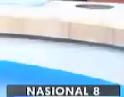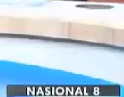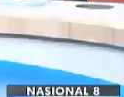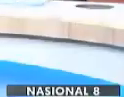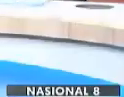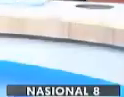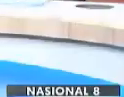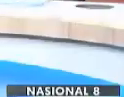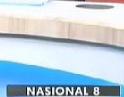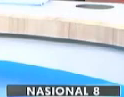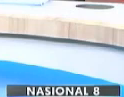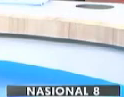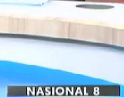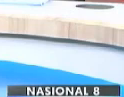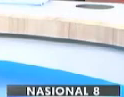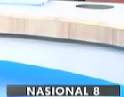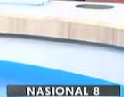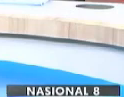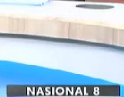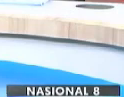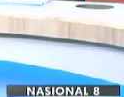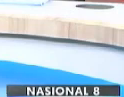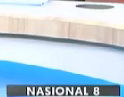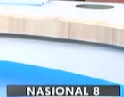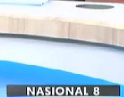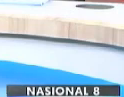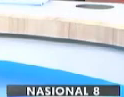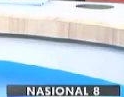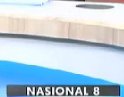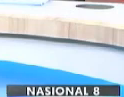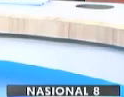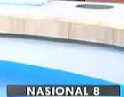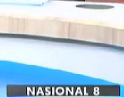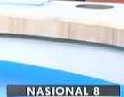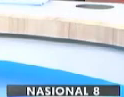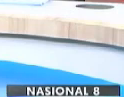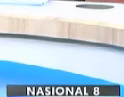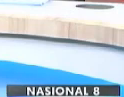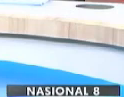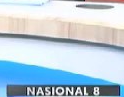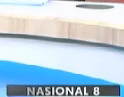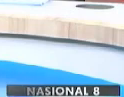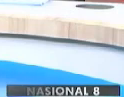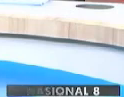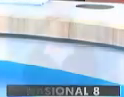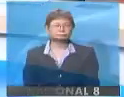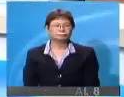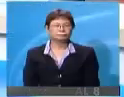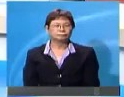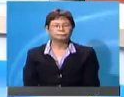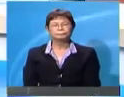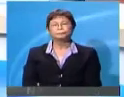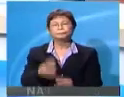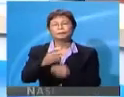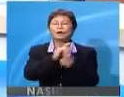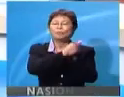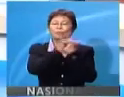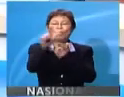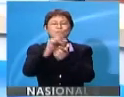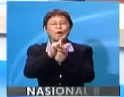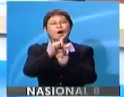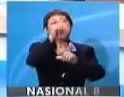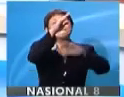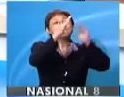Pembangunan bandar bercampur Bandar Malaysia di Sungai Besi telah mendapat kelulusan rancangan daripada Dewan Bandaraya Kuala